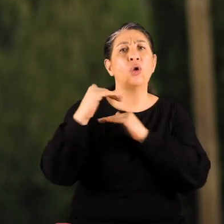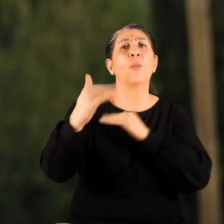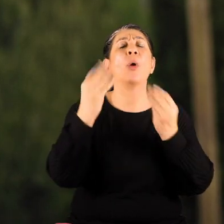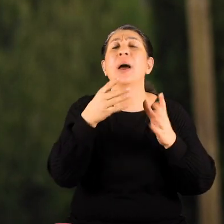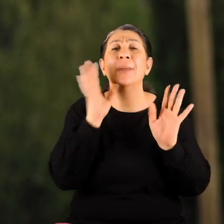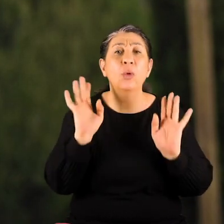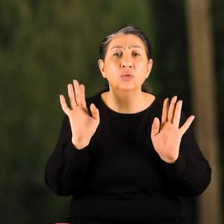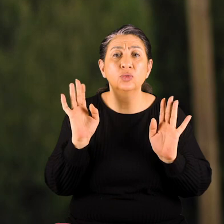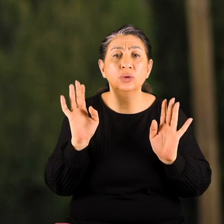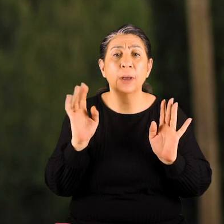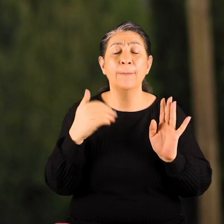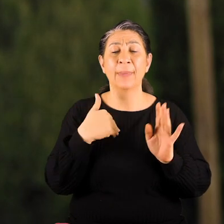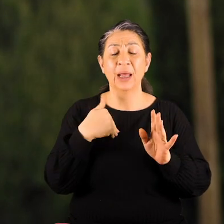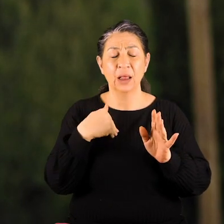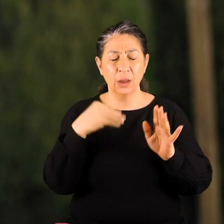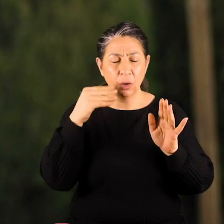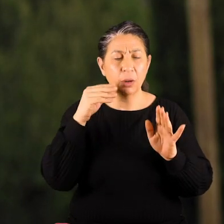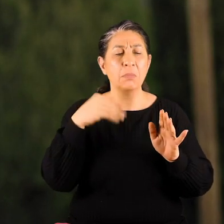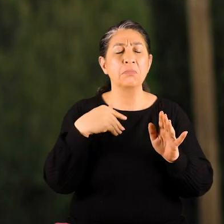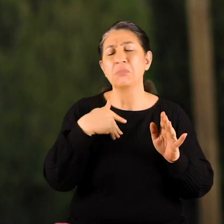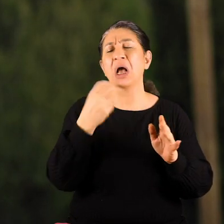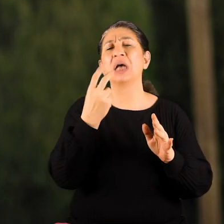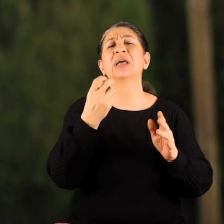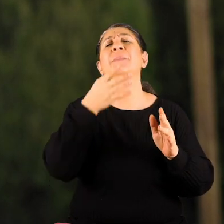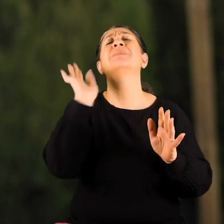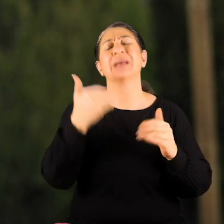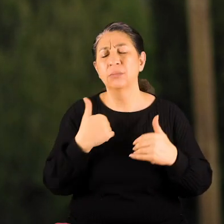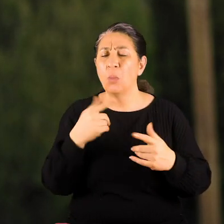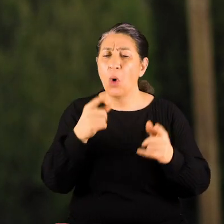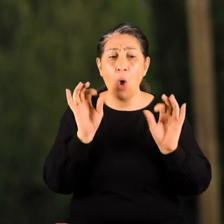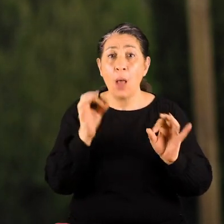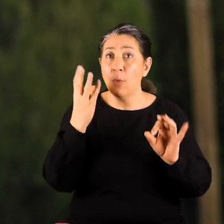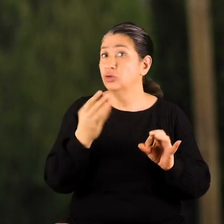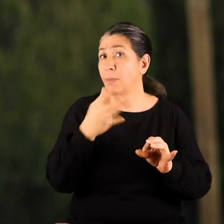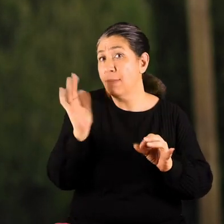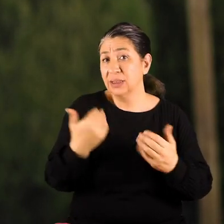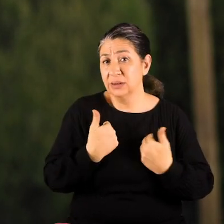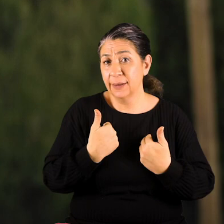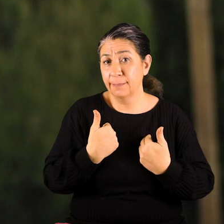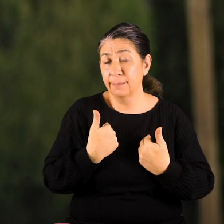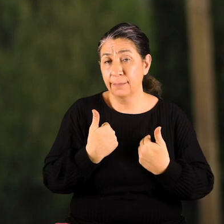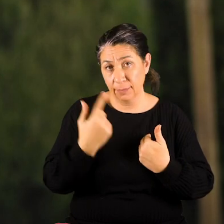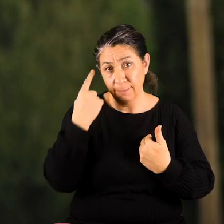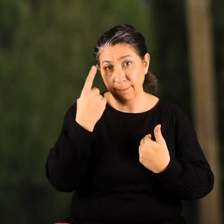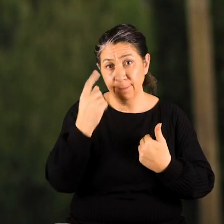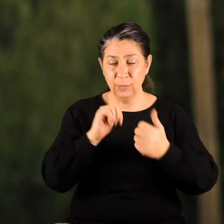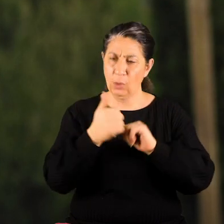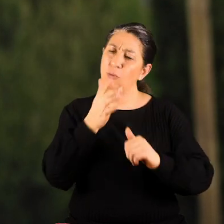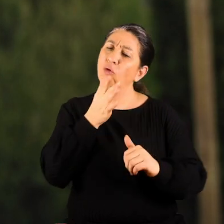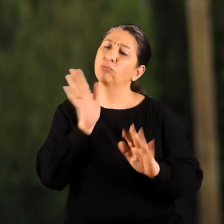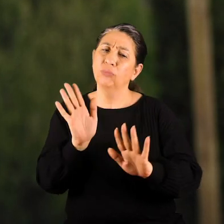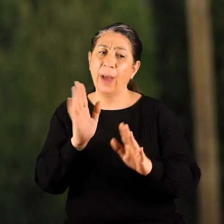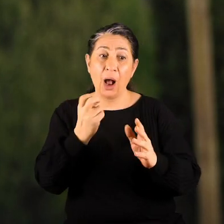bilmiyoruz. Yani ben de içine düşmeseydim kanser tedavisinde bu kadar önemli olacağını bilemezdim. Tabii, yani sporu biliyordum